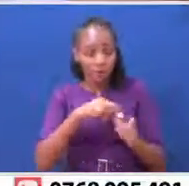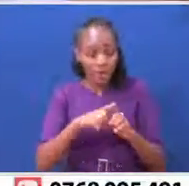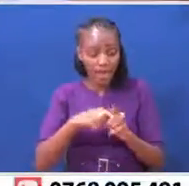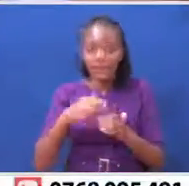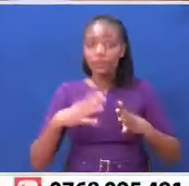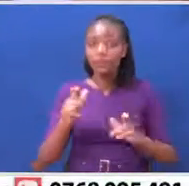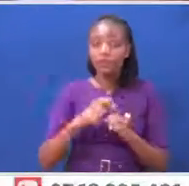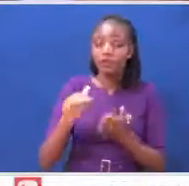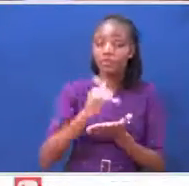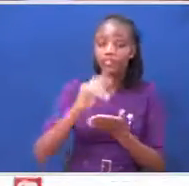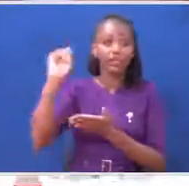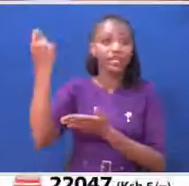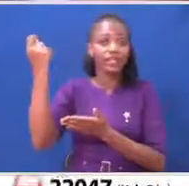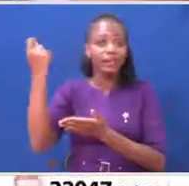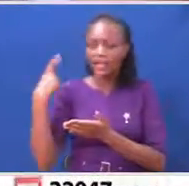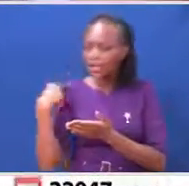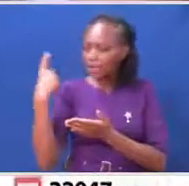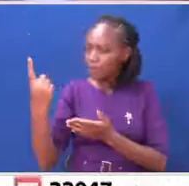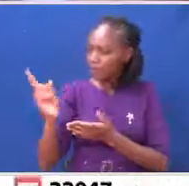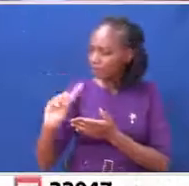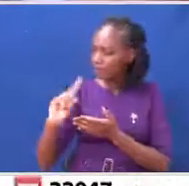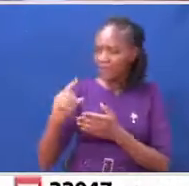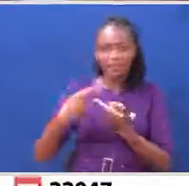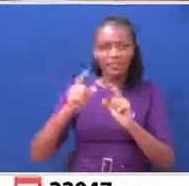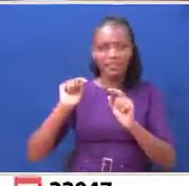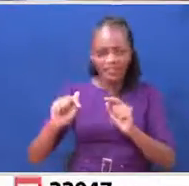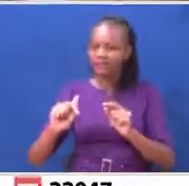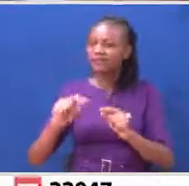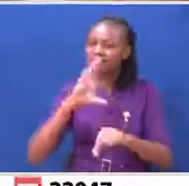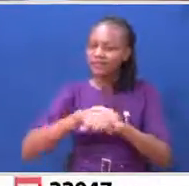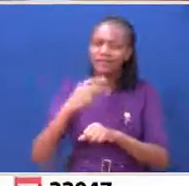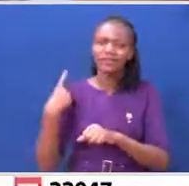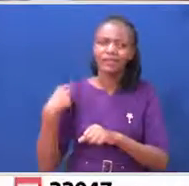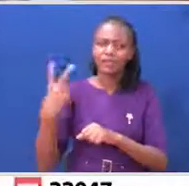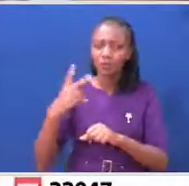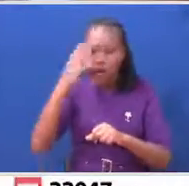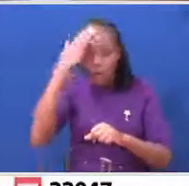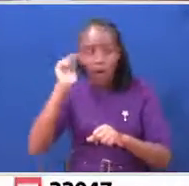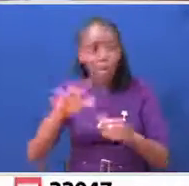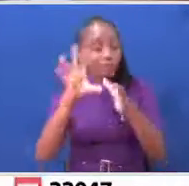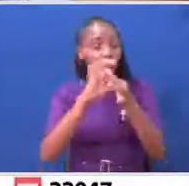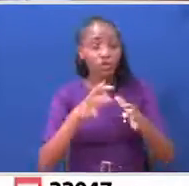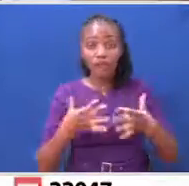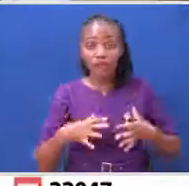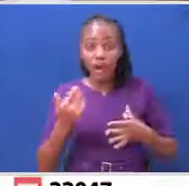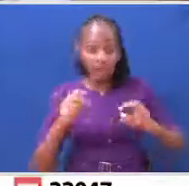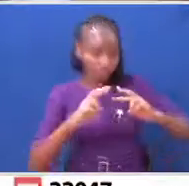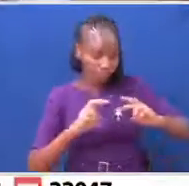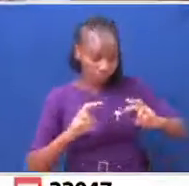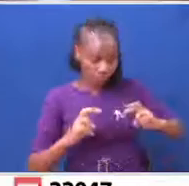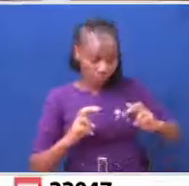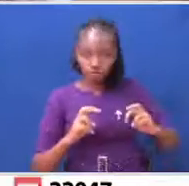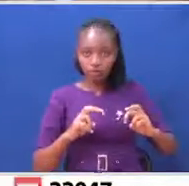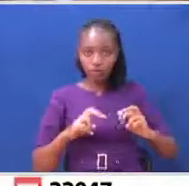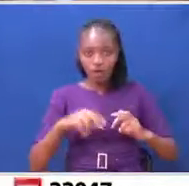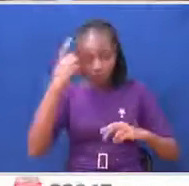sio kiti ya number 1, number 2 basi itakuwa ni yetu, kulingana na vile tutaungana na wale ambao tutaungana tukitafuta